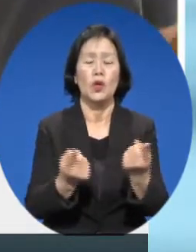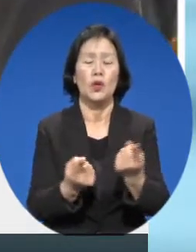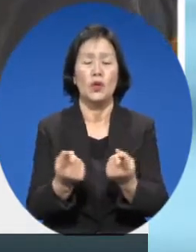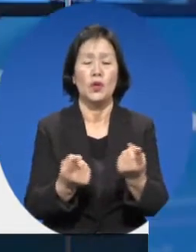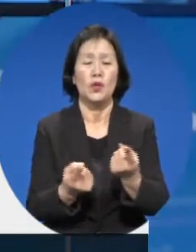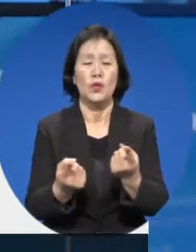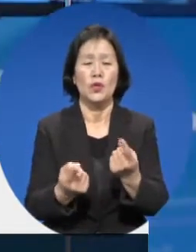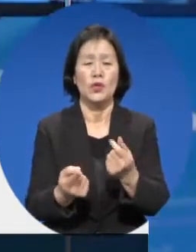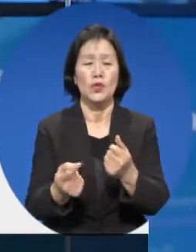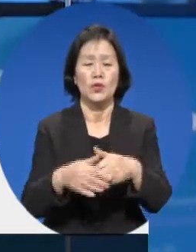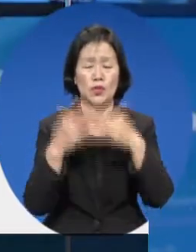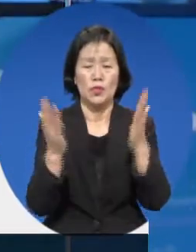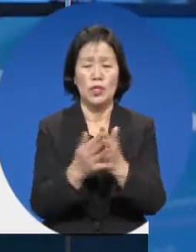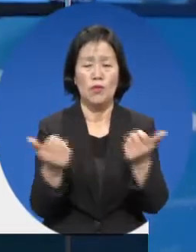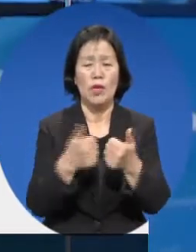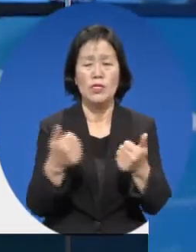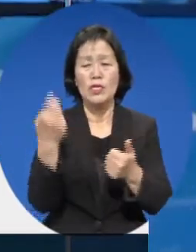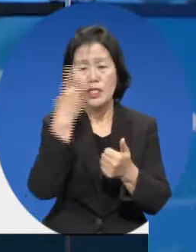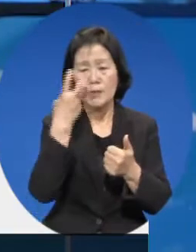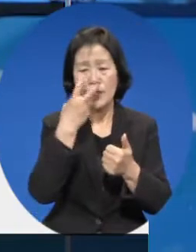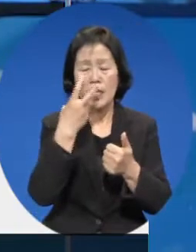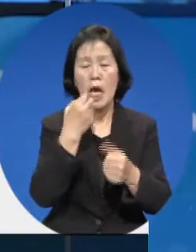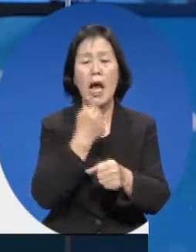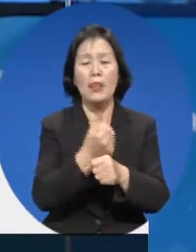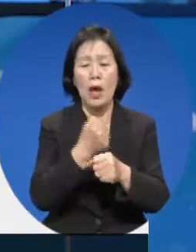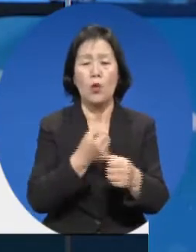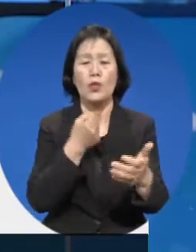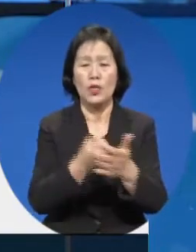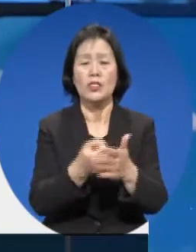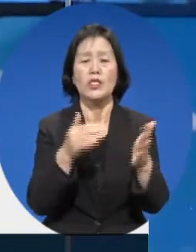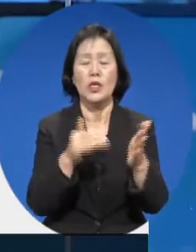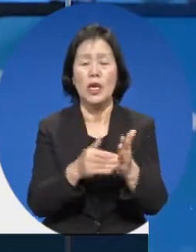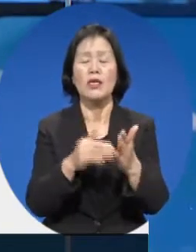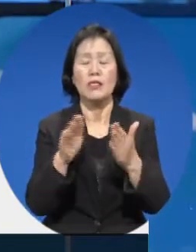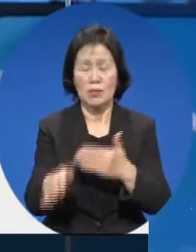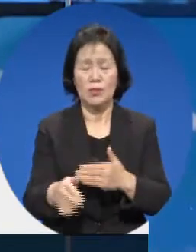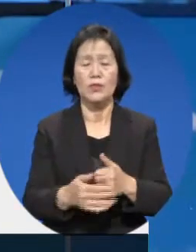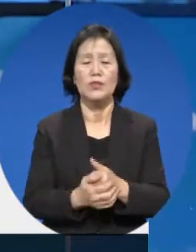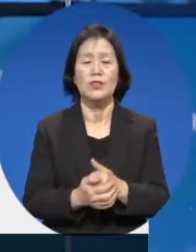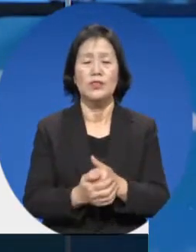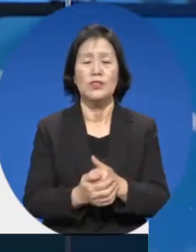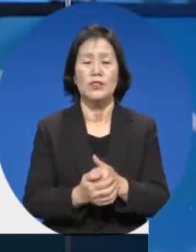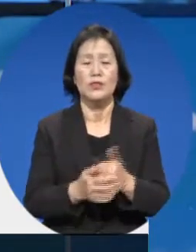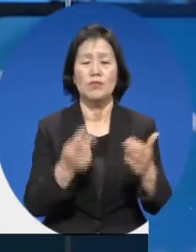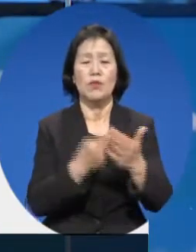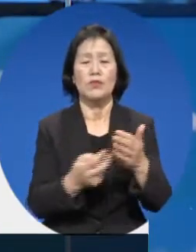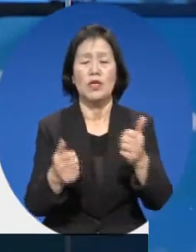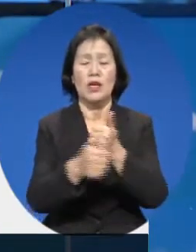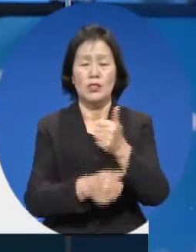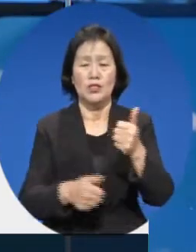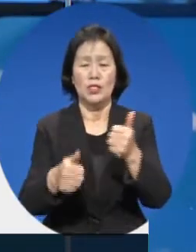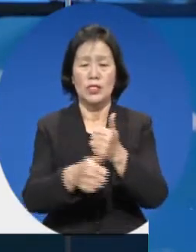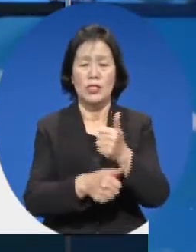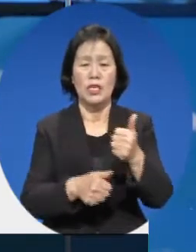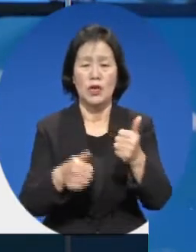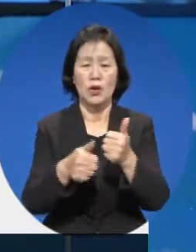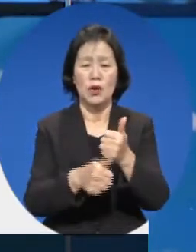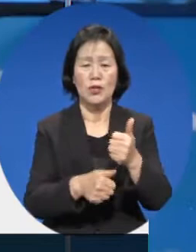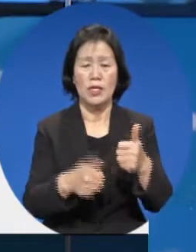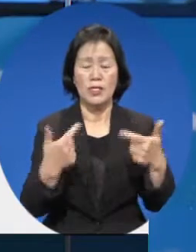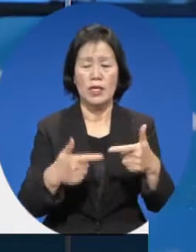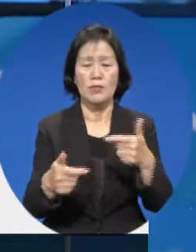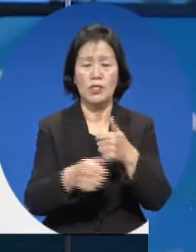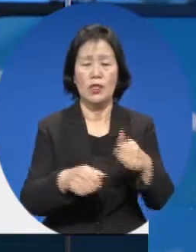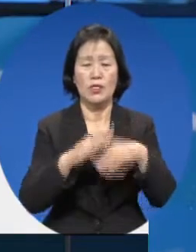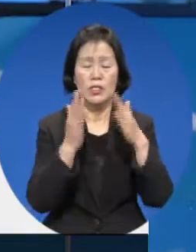상임위 전체회의에서 심히 하기로 결정을 한 것은 에 야권 조증 성인은 법사 이 그 보니까 그 상 이미 전체